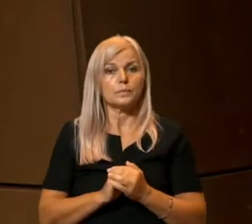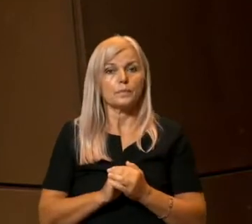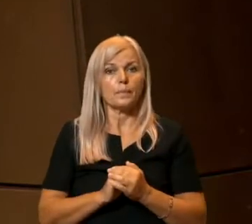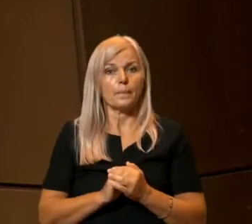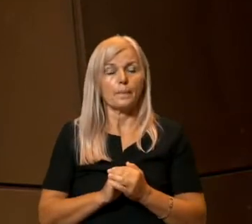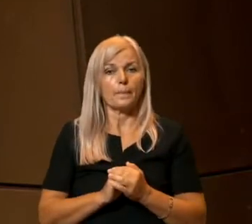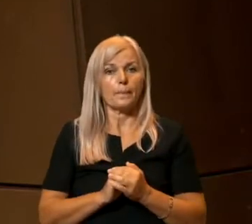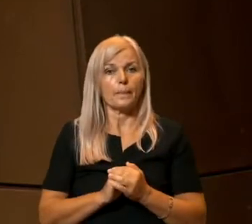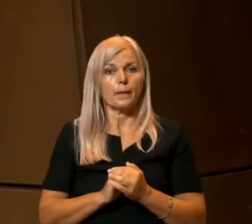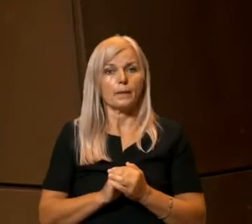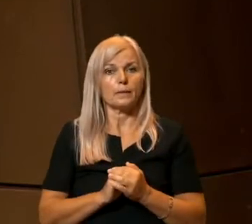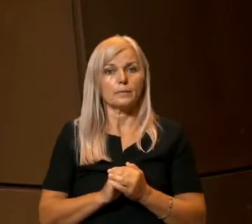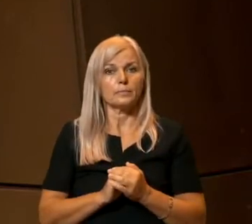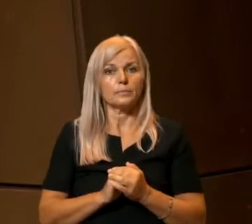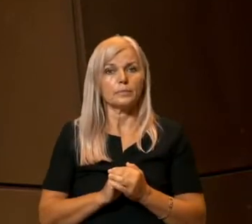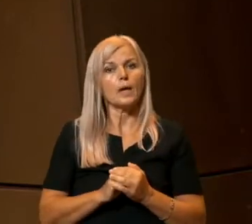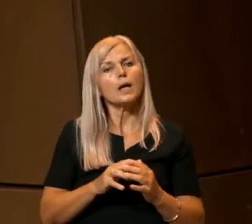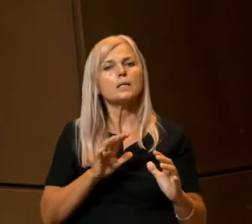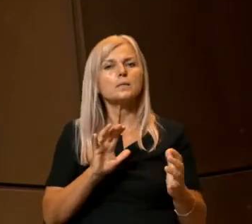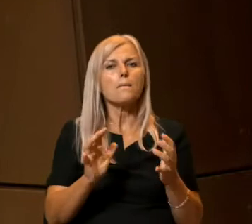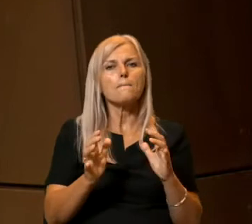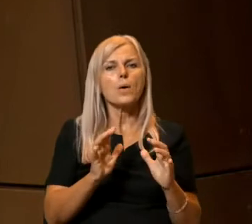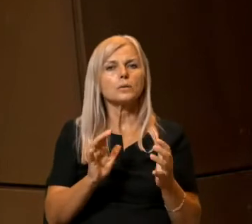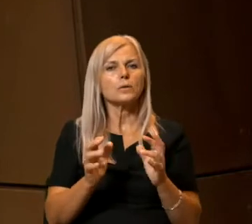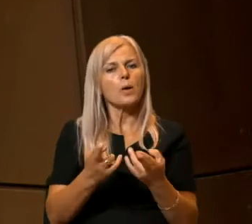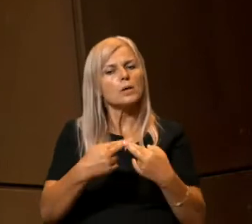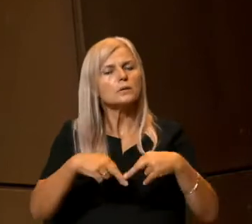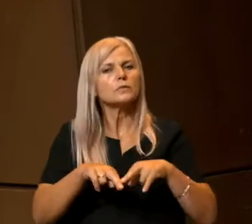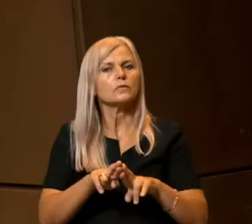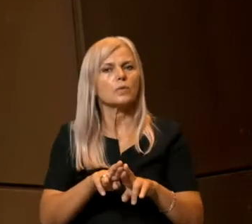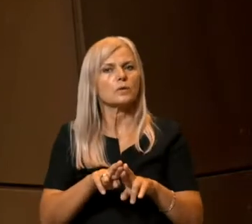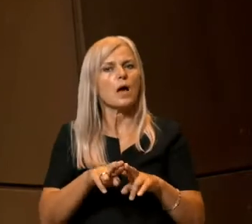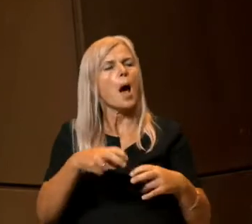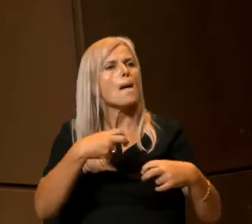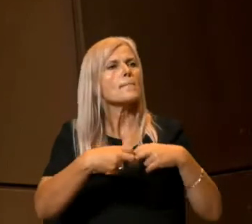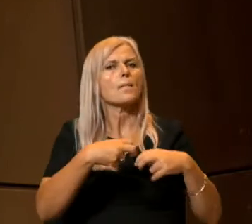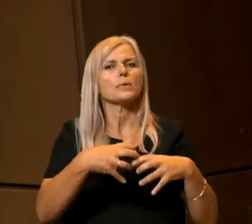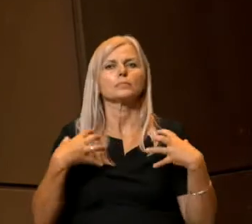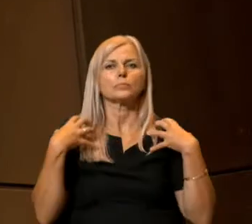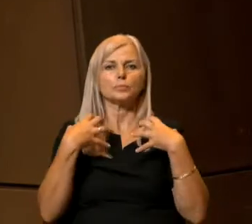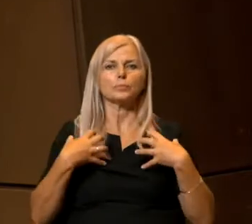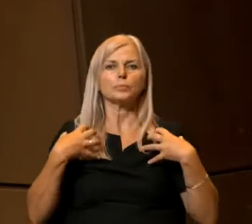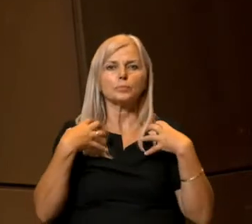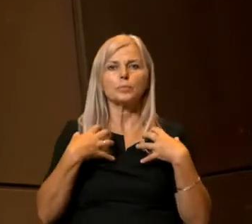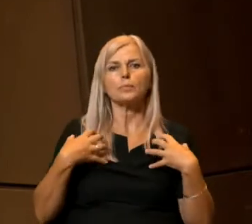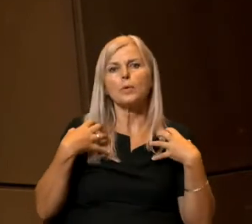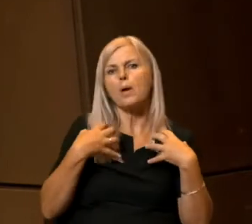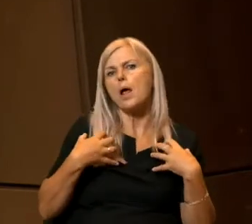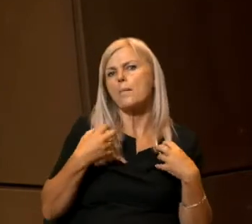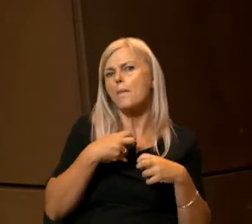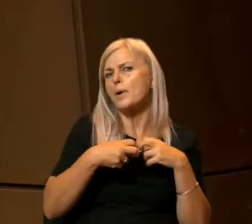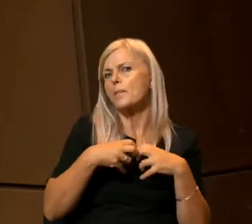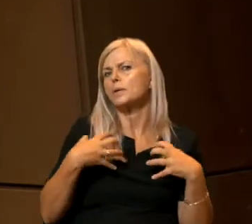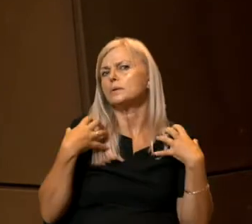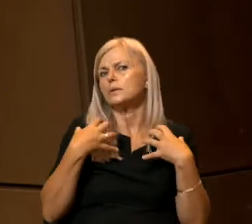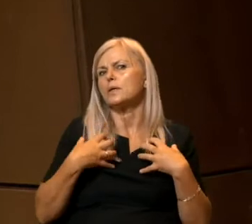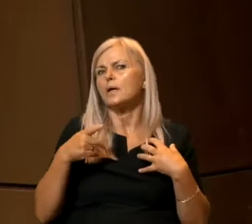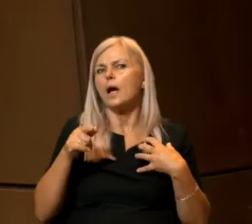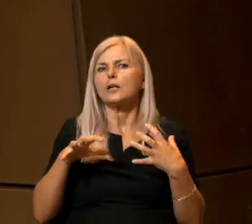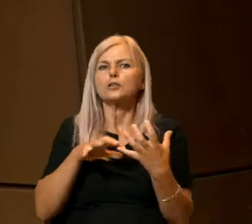to sposób na rozwiązanie problemów ekologicznych poprzez wejście w rezonans ze